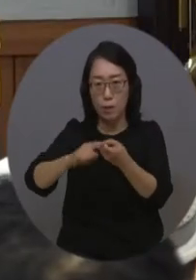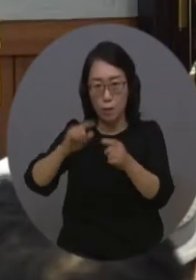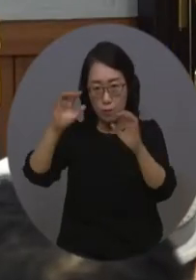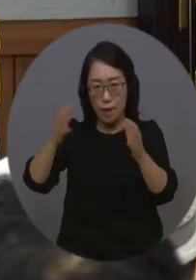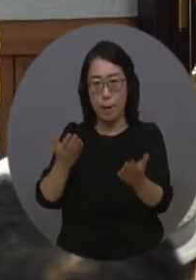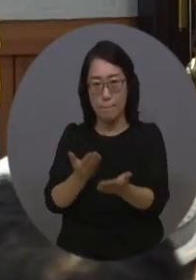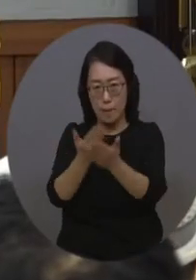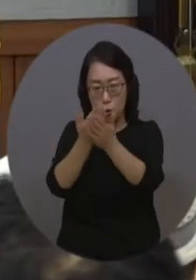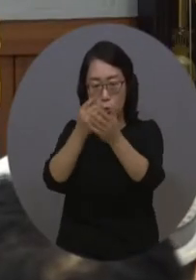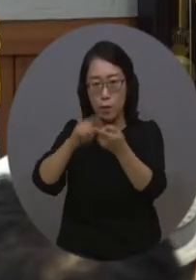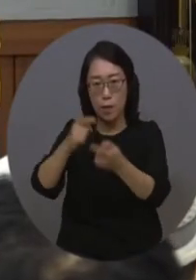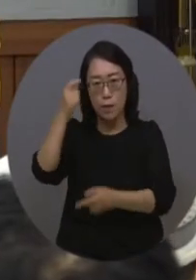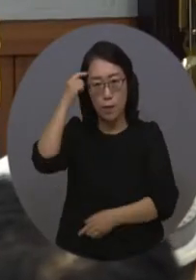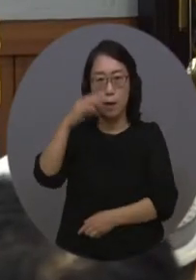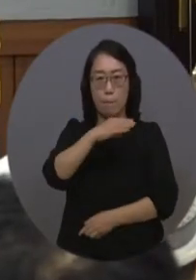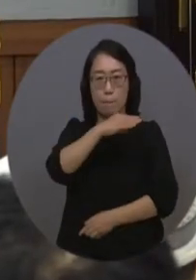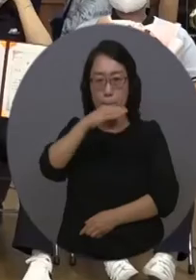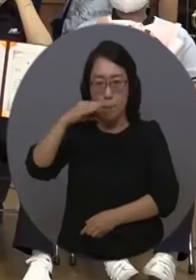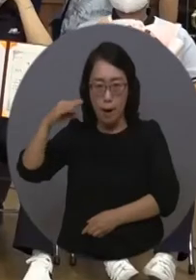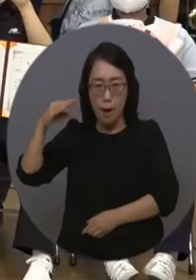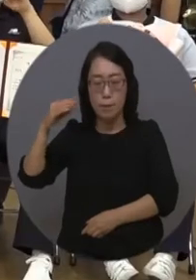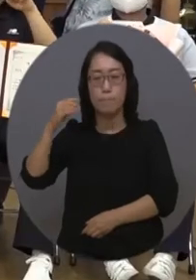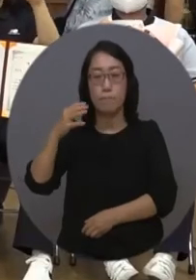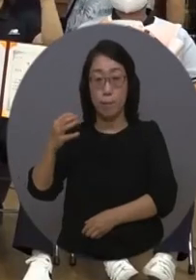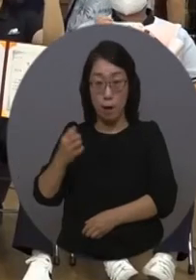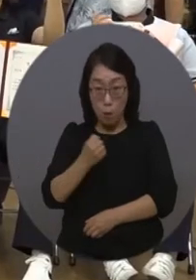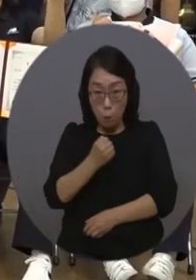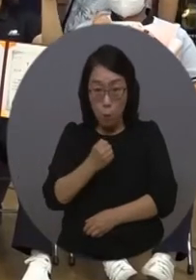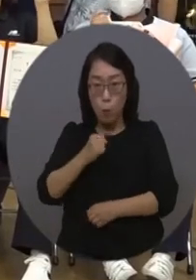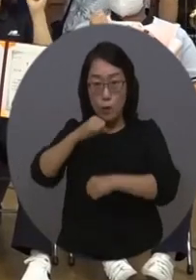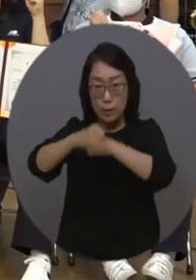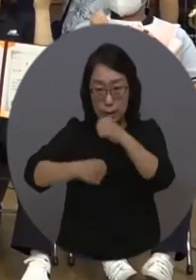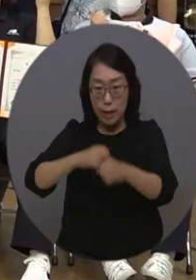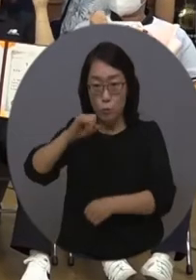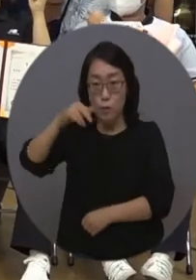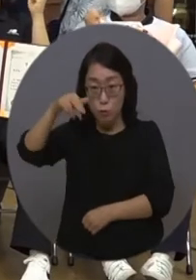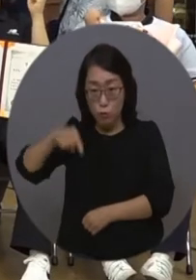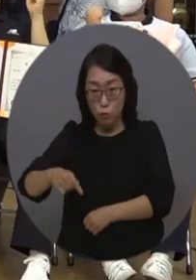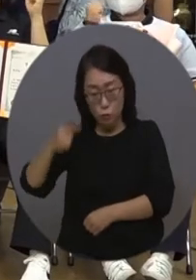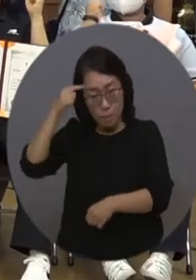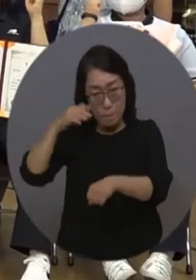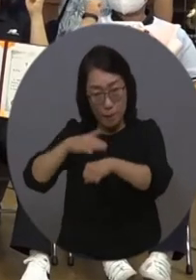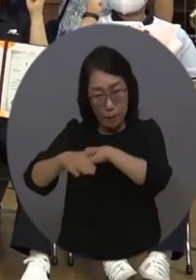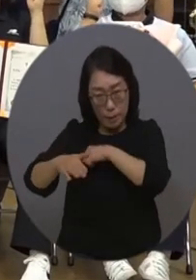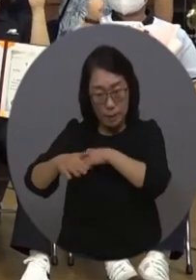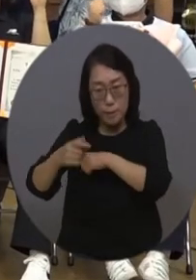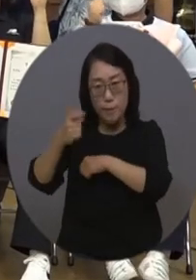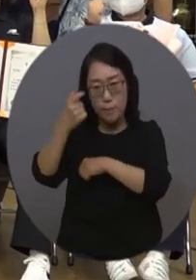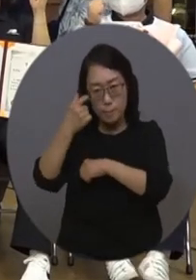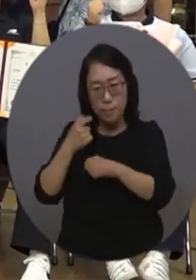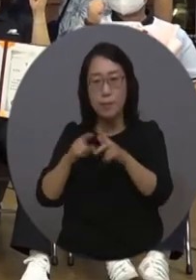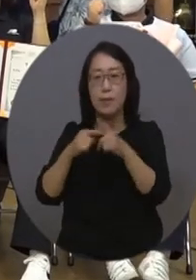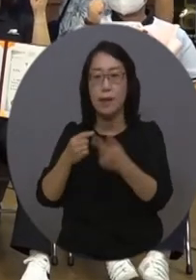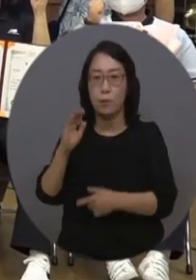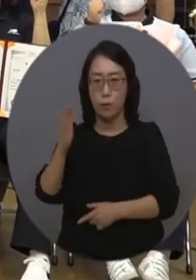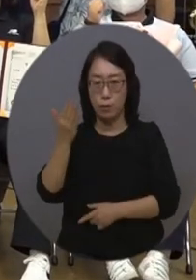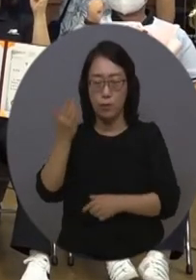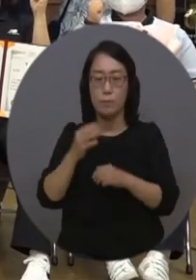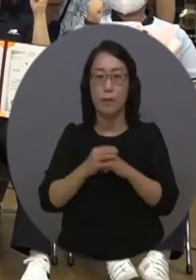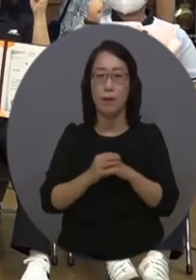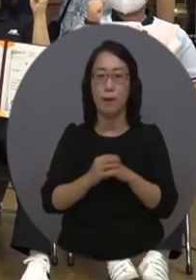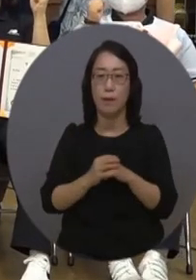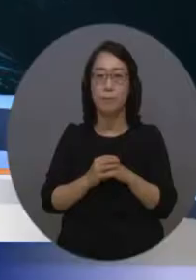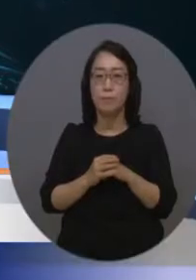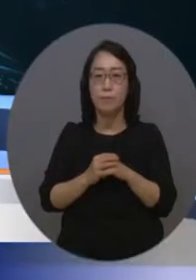발전에 도움이 되는 가치관을 정립하고 자유민주주의 가치 수호에 한 걸음 더 나아갈 수 있었습니다. 복지TV 뉴스